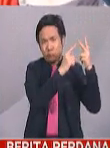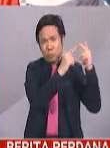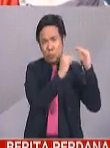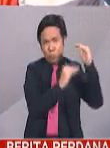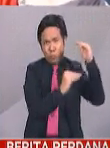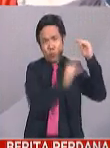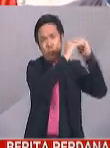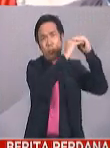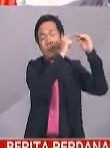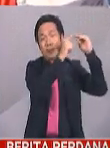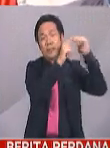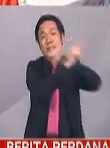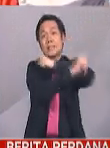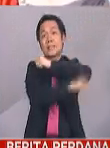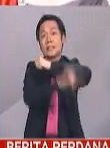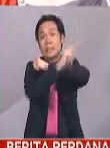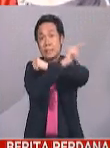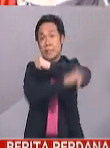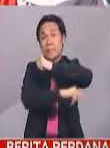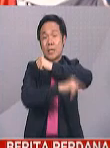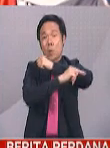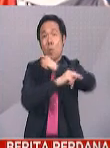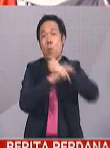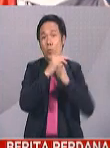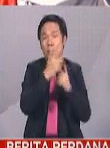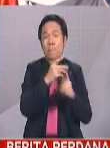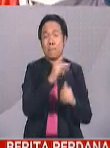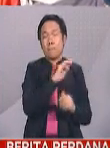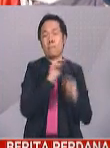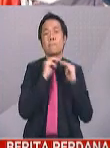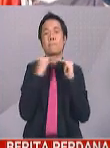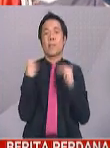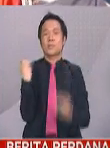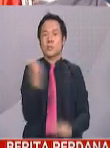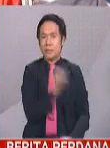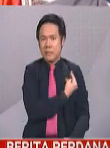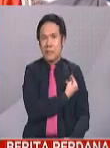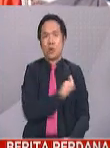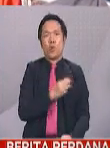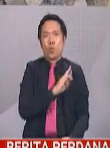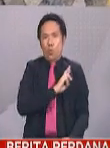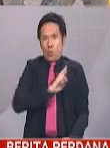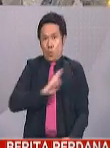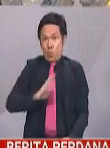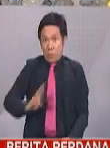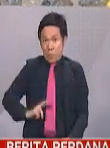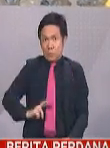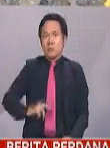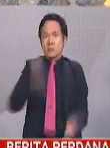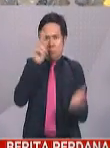pihak berkuasa agama negeri, tuanku-tuanku dan juga Majlis Raja-Raja untuk diperkenankan.